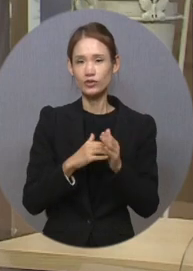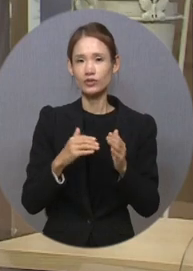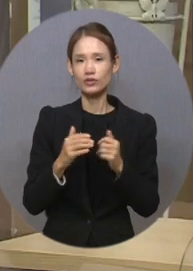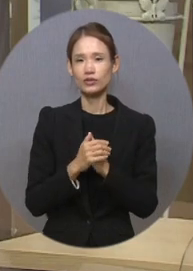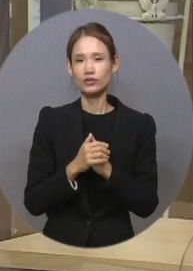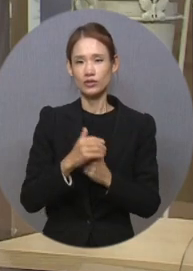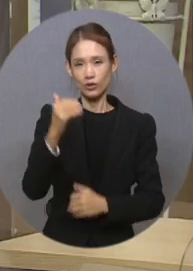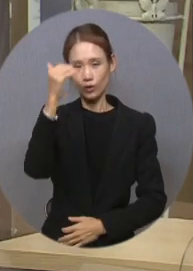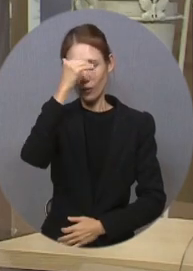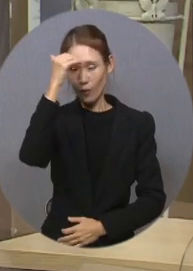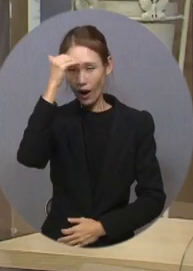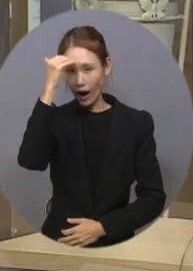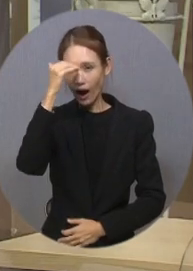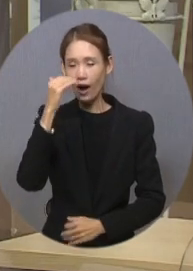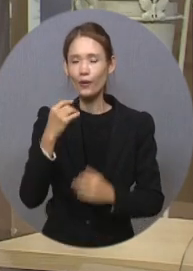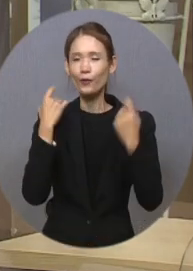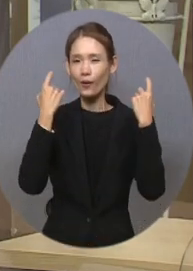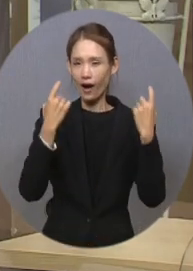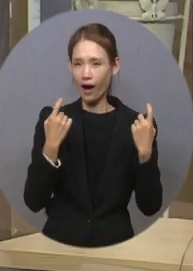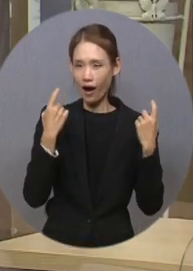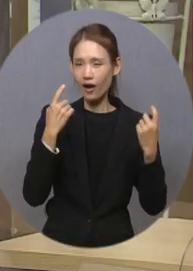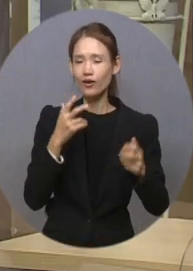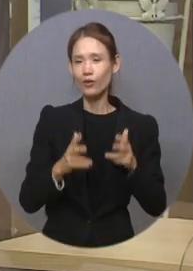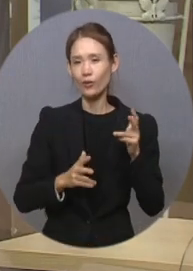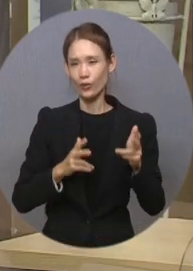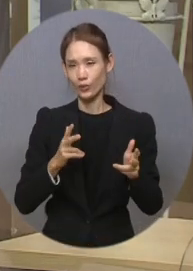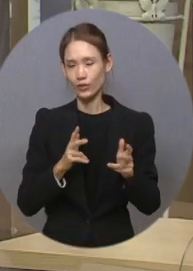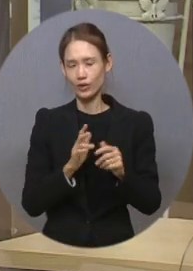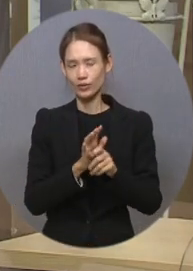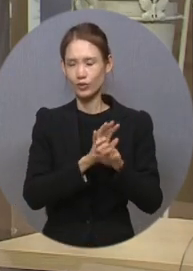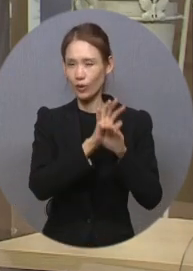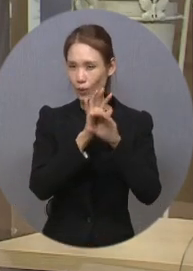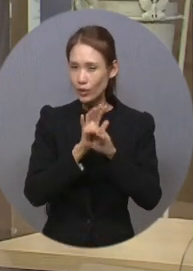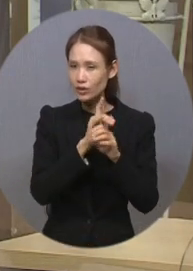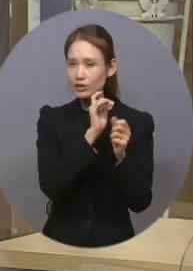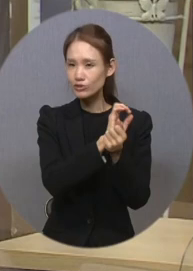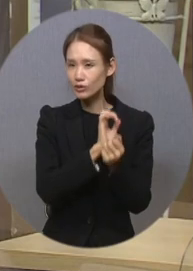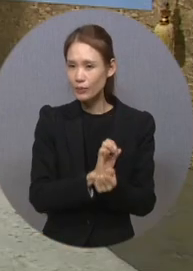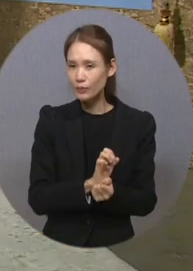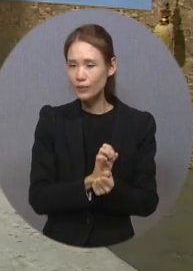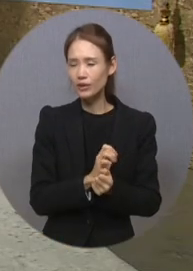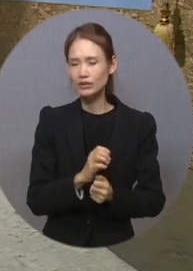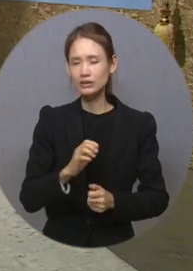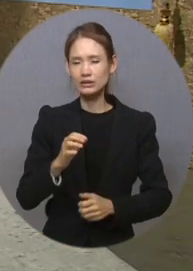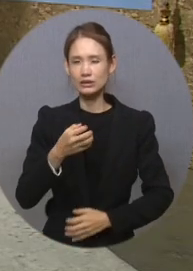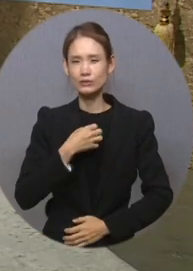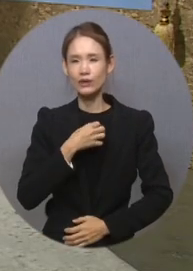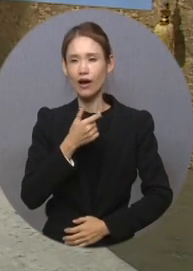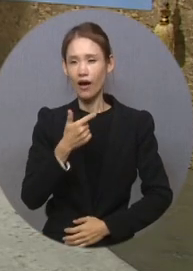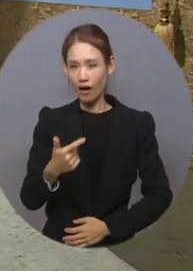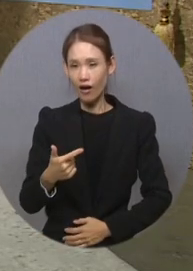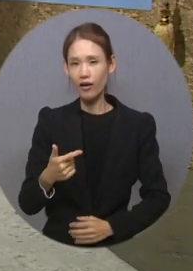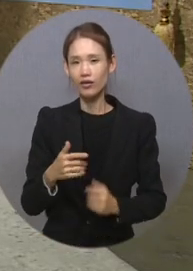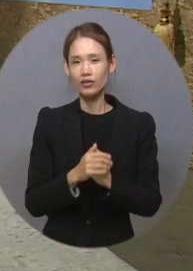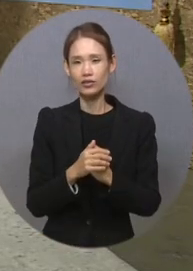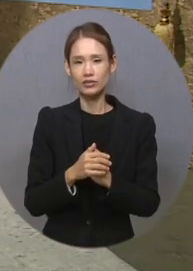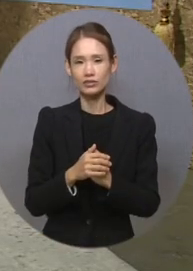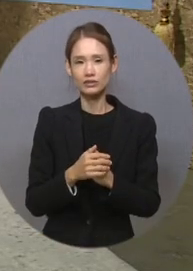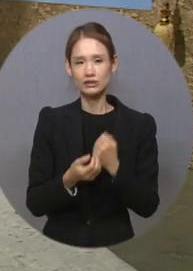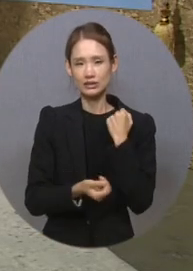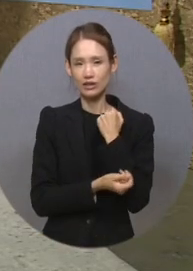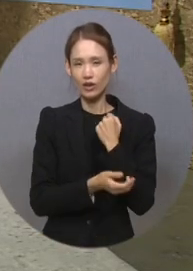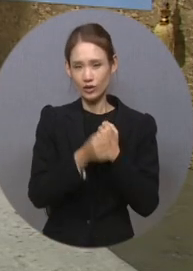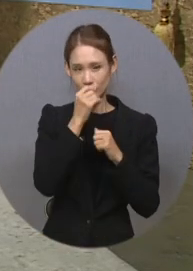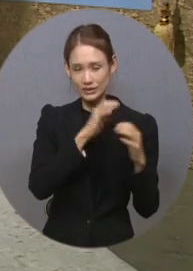이런 관광업에 대해서는 좀 아무래도 코로나 타격이 있으셨겠죠? 아무래도 그 지장들이 있죠. 뭐